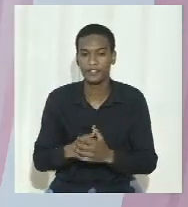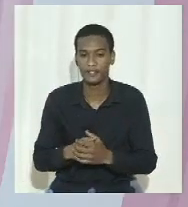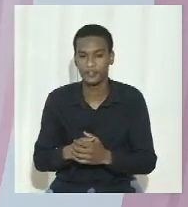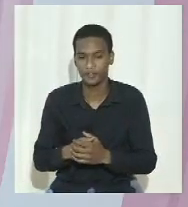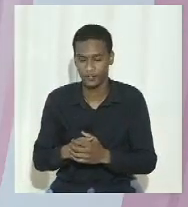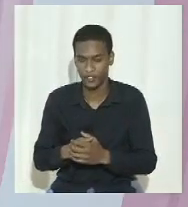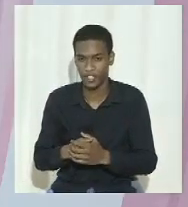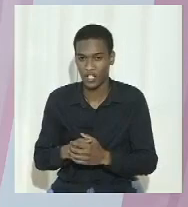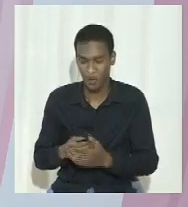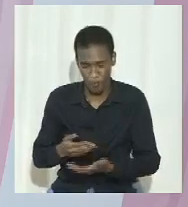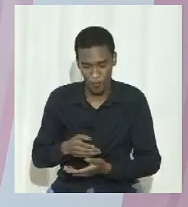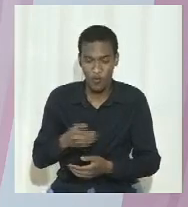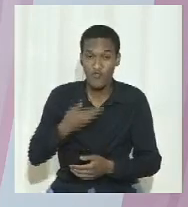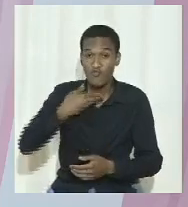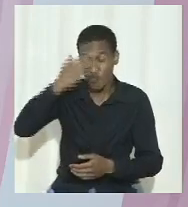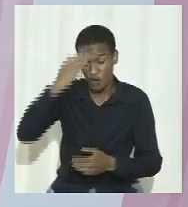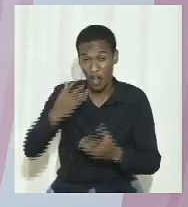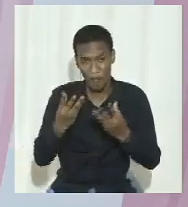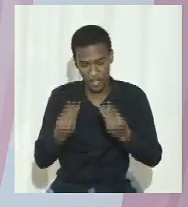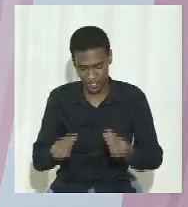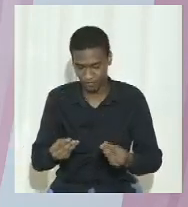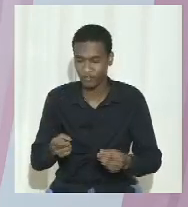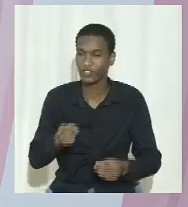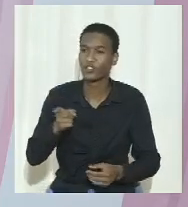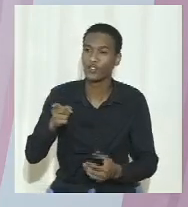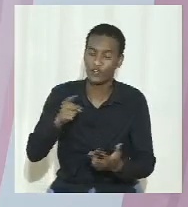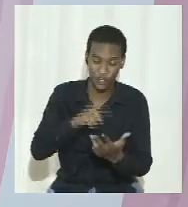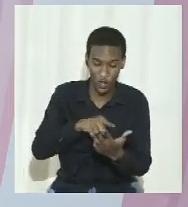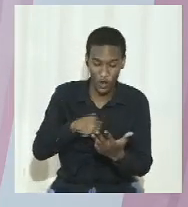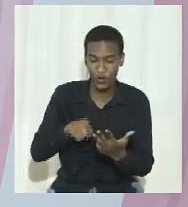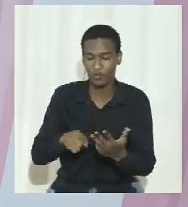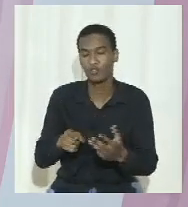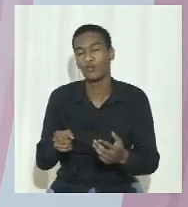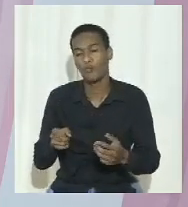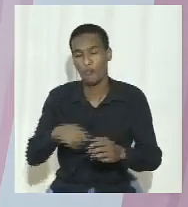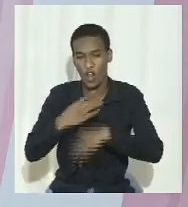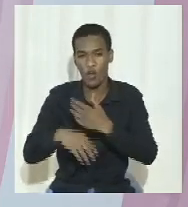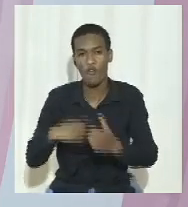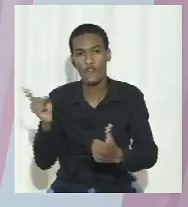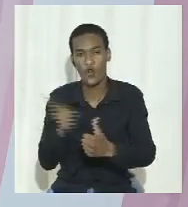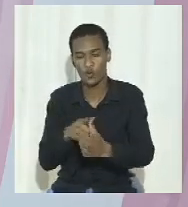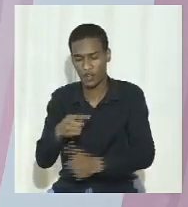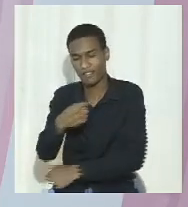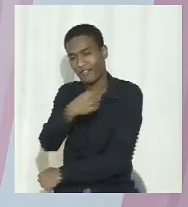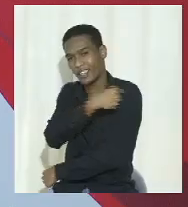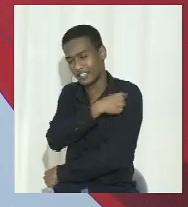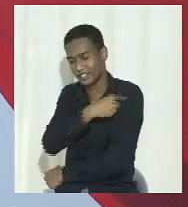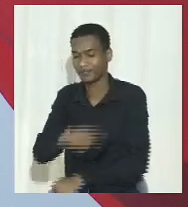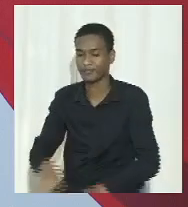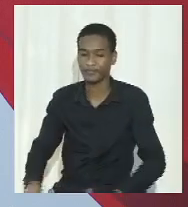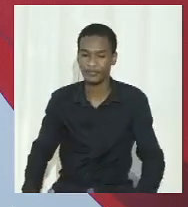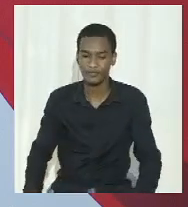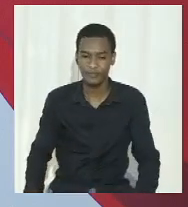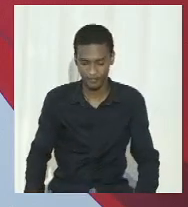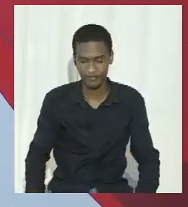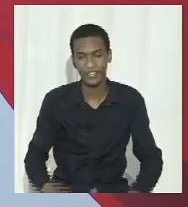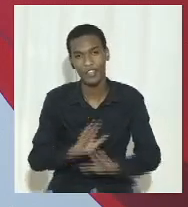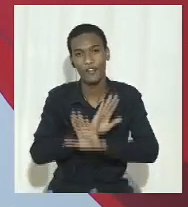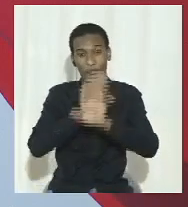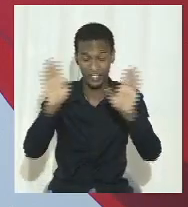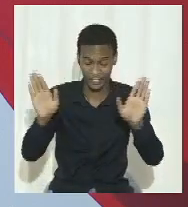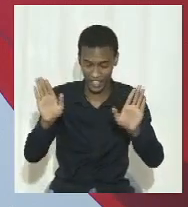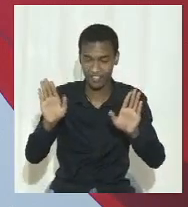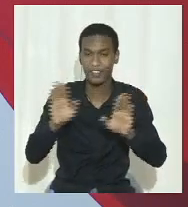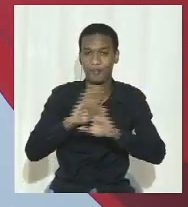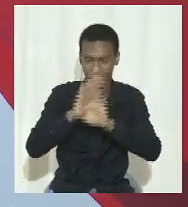ireo sokajin'olona marefo ireo a dia ireo zany a ilay laharam-pahamehana amin'ity andihany voalohany ity mazava ny amin'izay